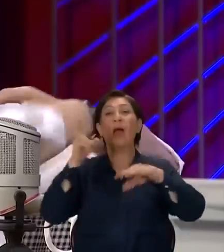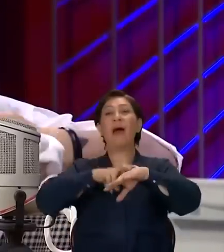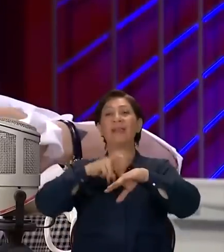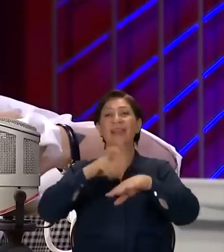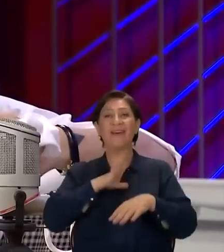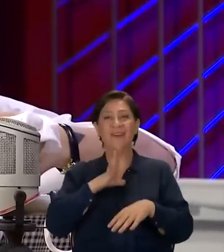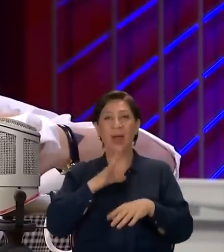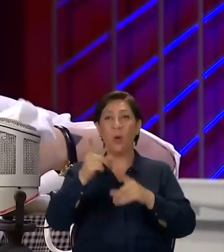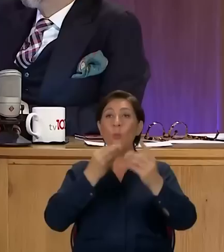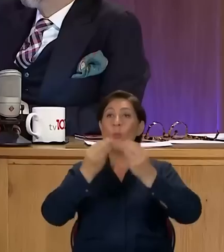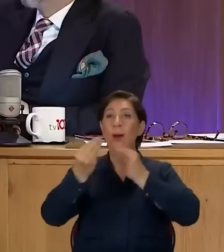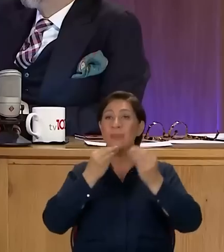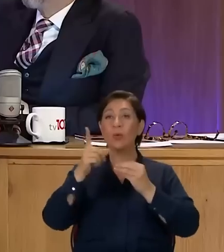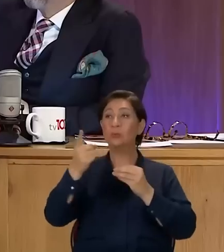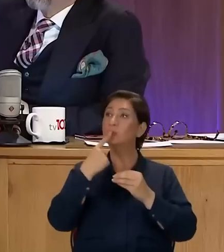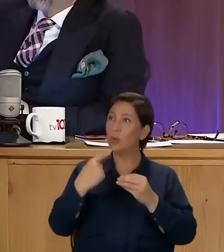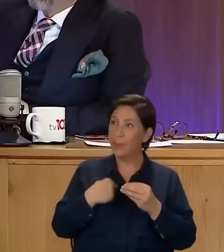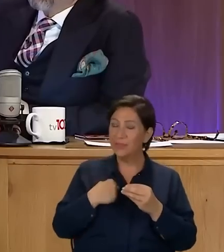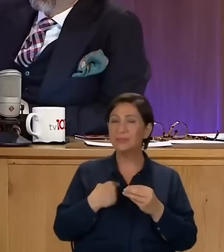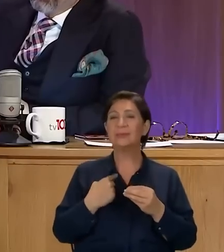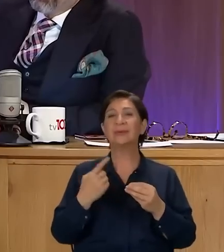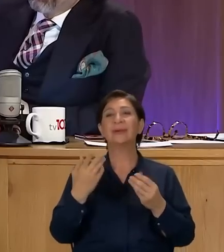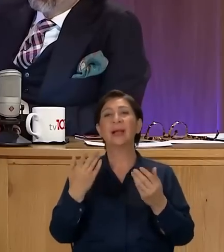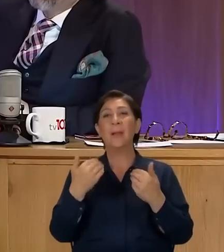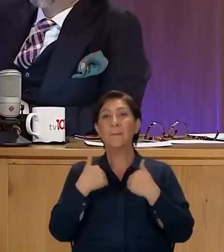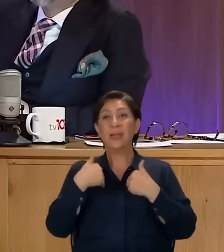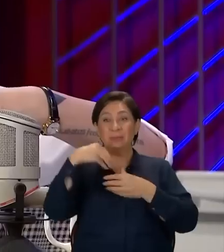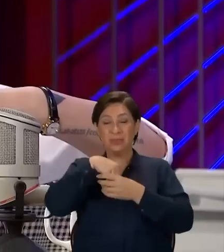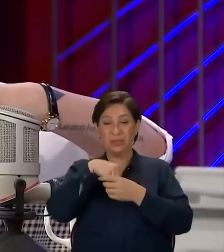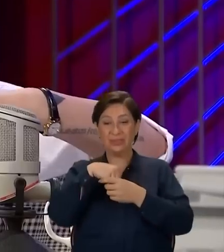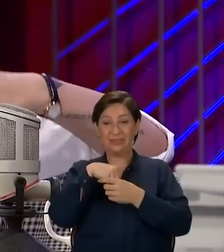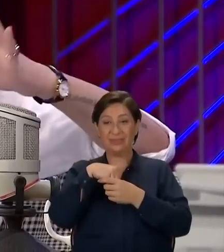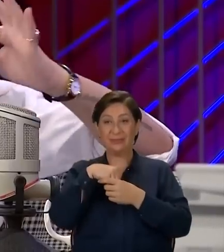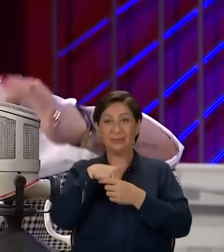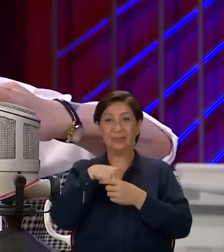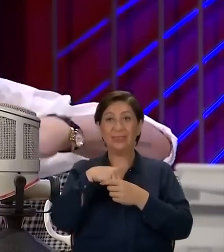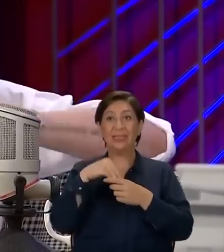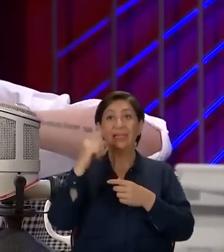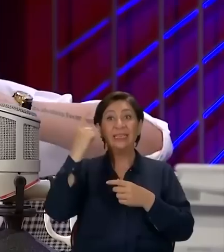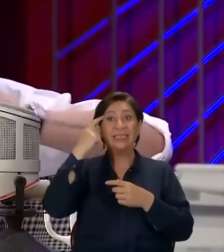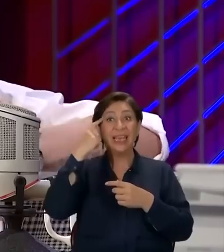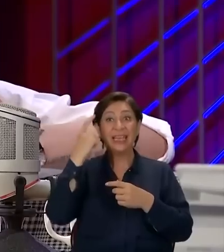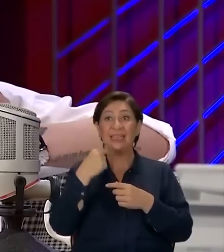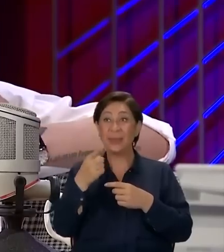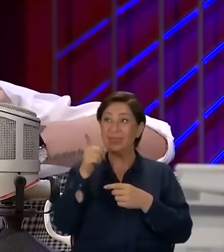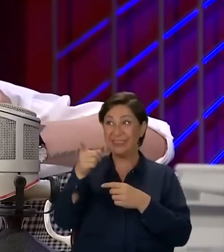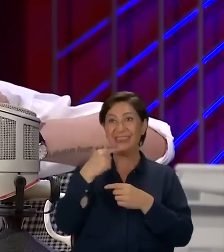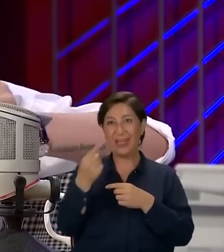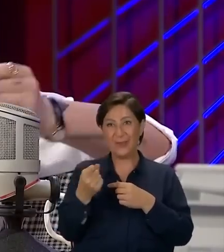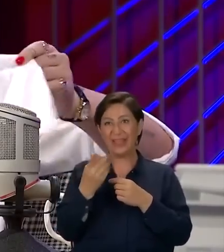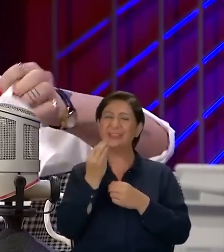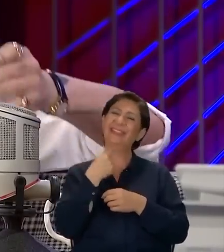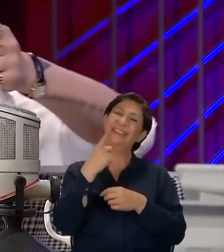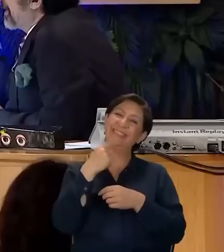gün sizinle o muhabbeti etmem, sizin bana onu söylemeniz. Çünkü benim için zeka demek, siz demek. Oo,